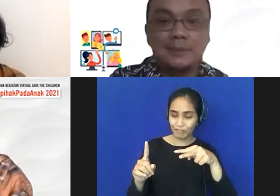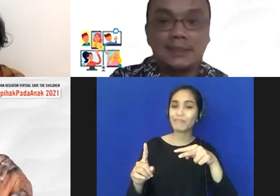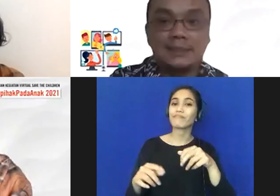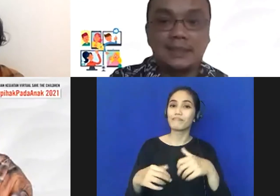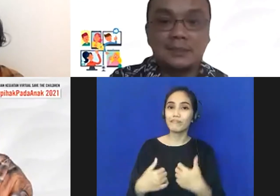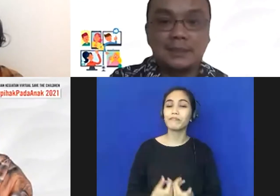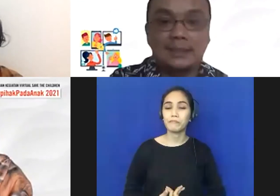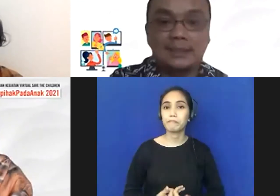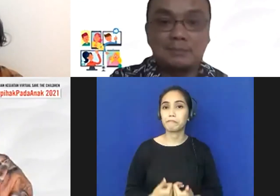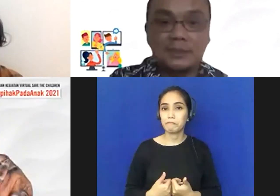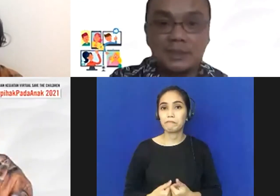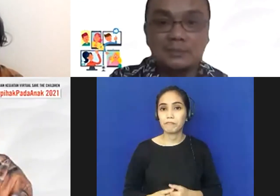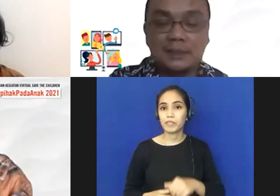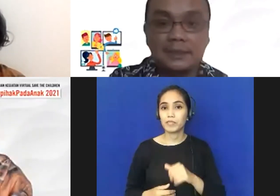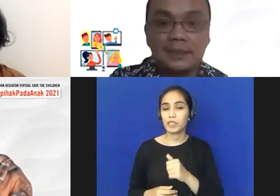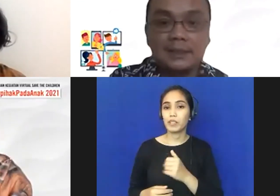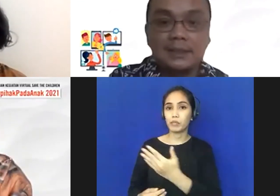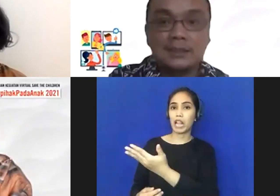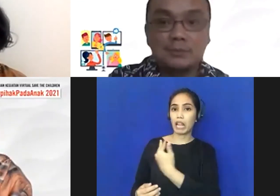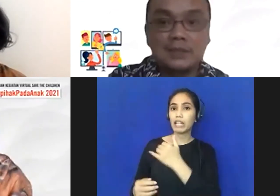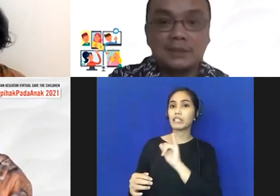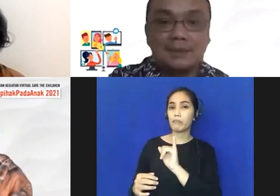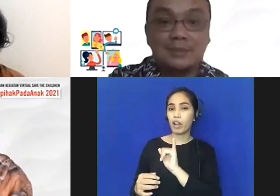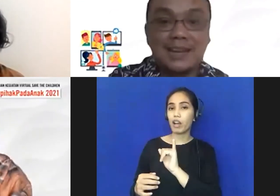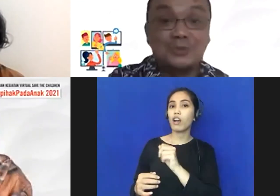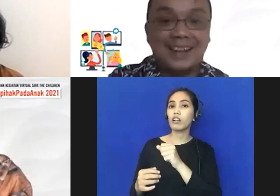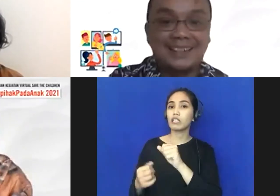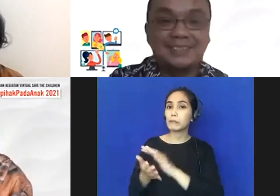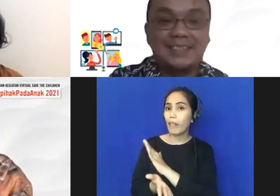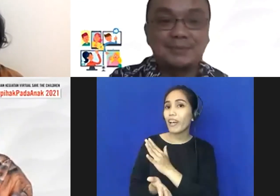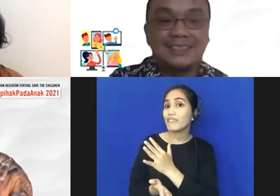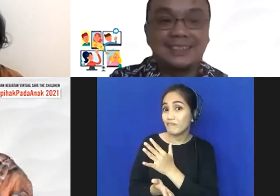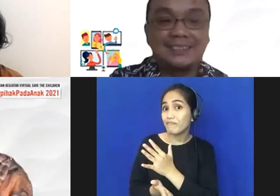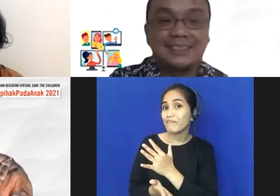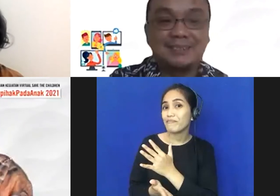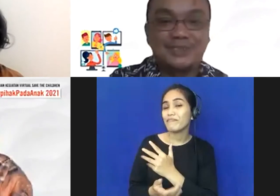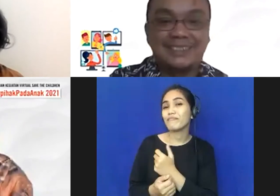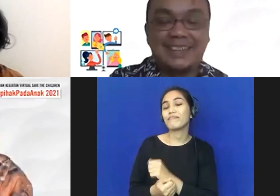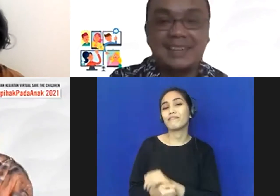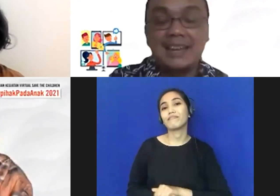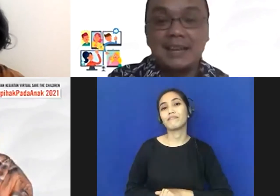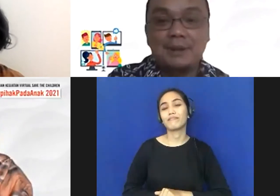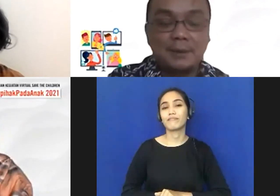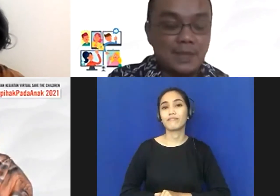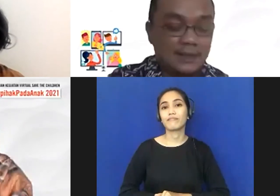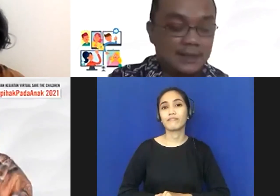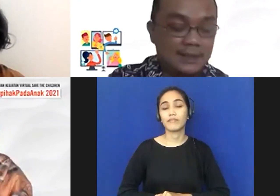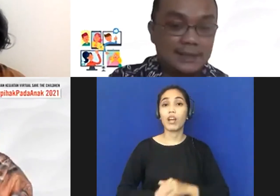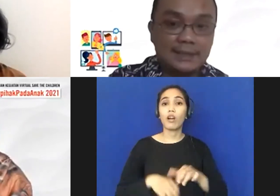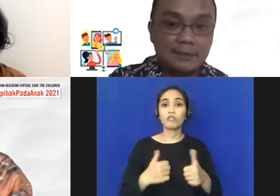ini gitu. Bisa kita lihat sebagai tantangan, bisa juga sebagai mungkin malah anugerah gitu ya, seperti itu ya Bu. Oke.